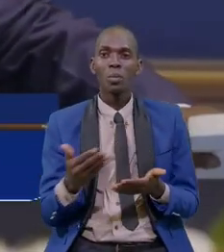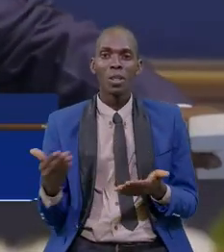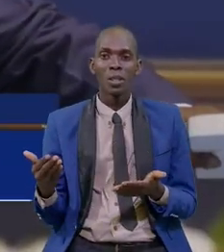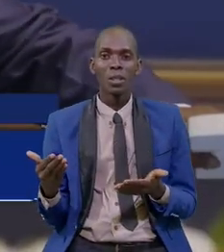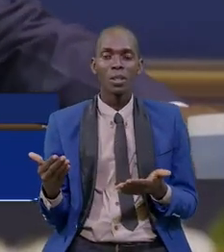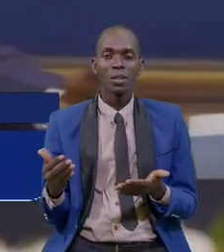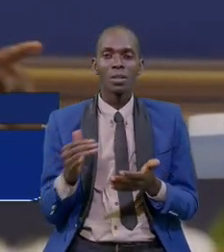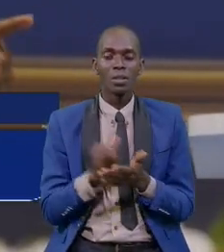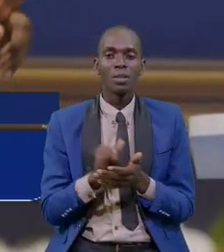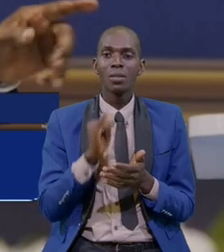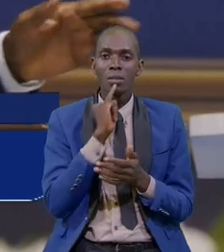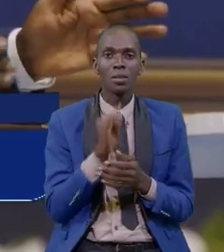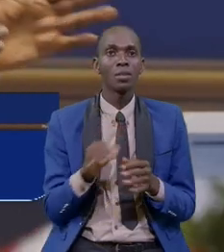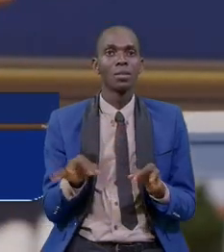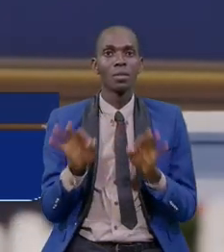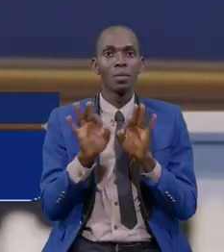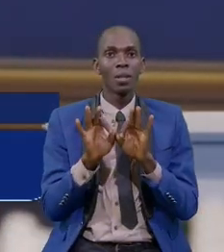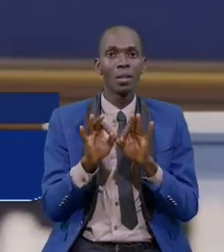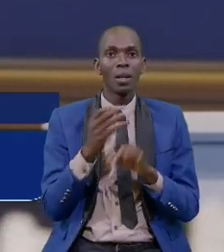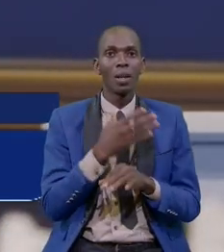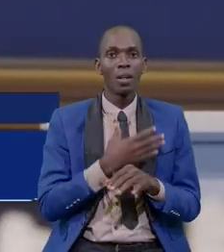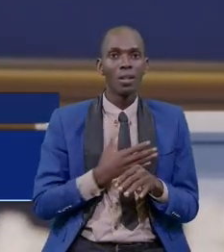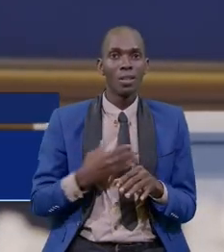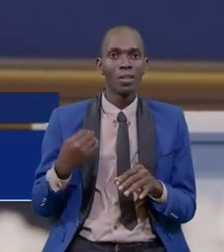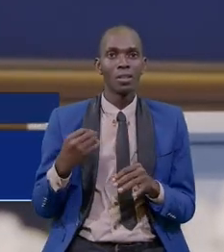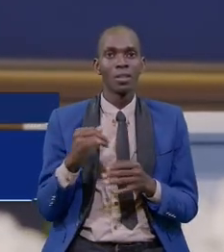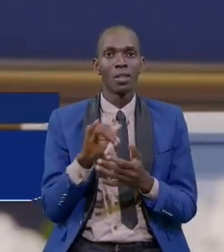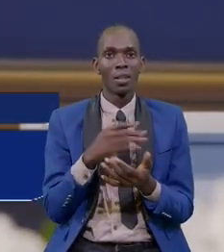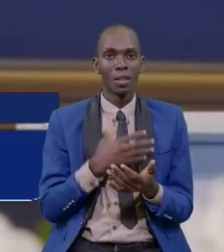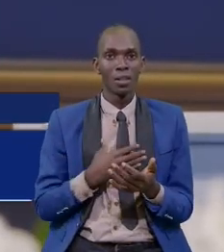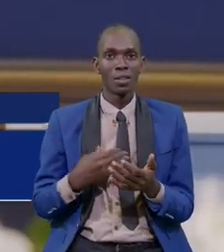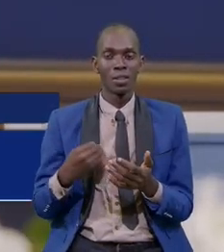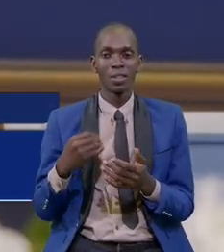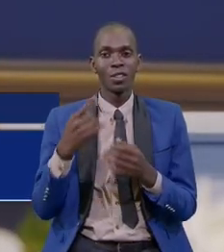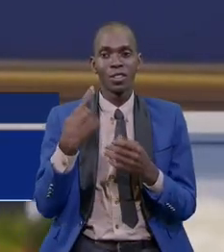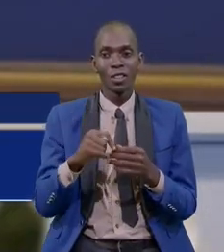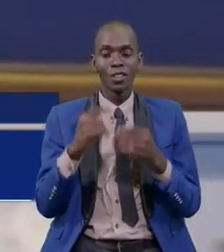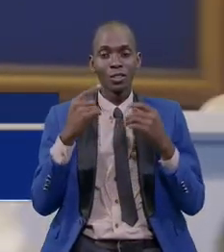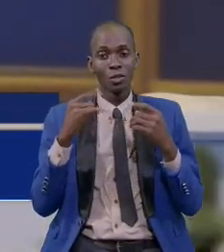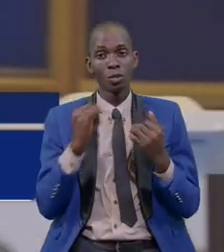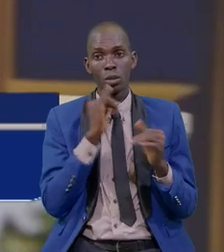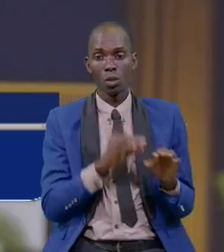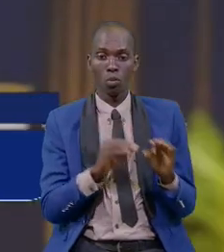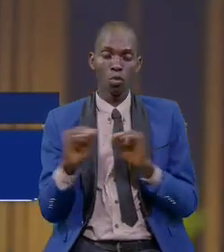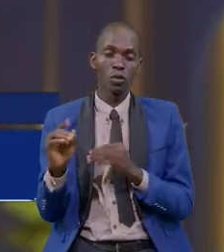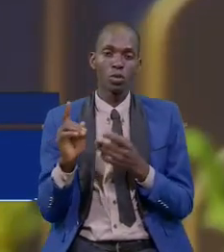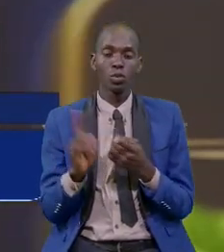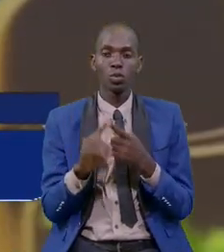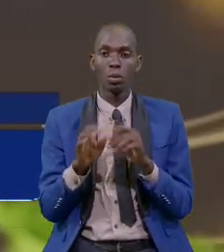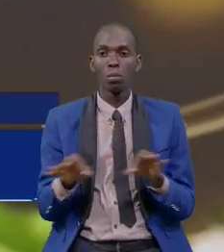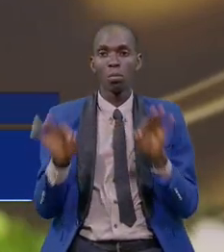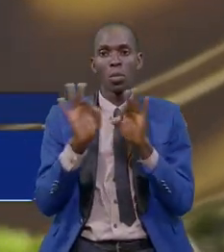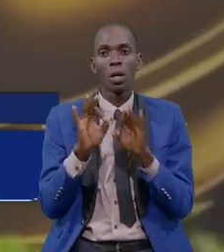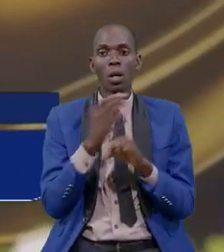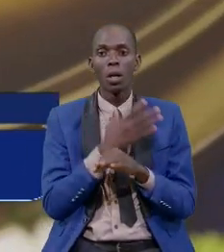de significatif, et qui est quitté quelque part du succès pour aller dans la signification et